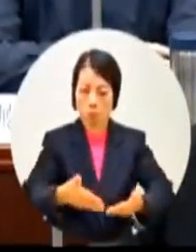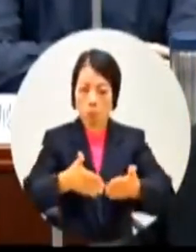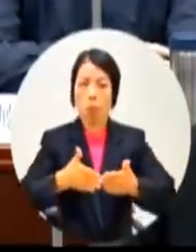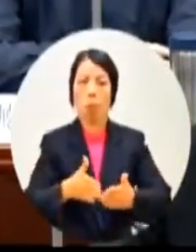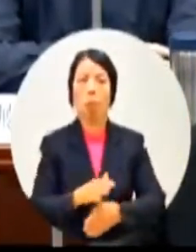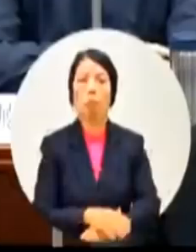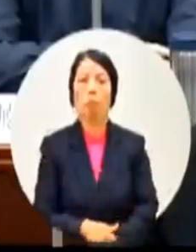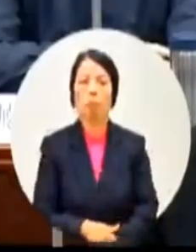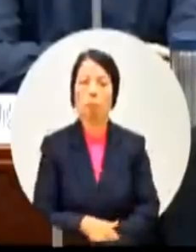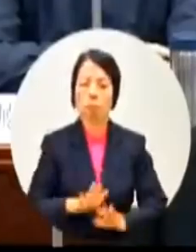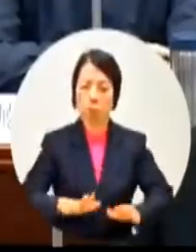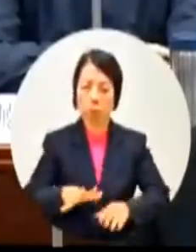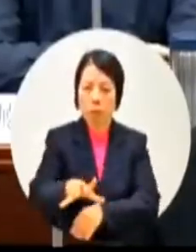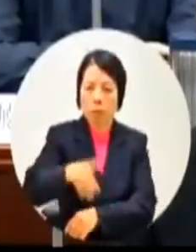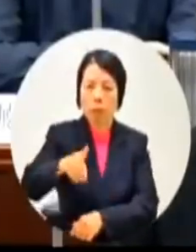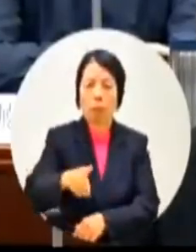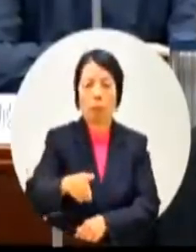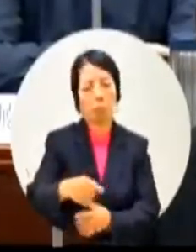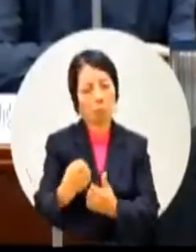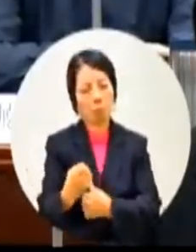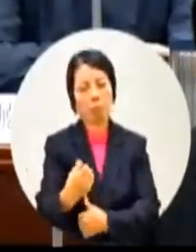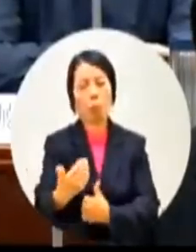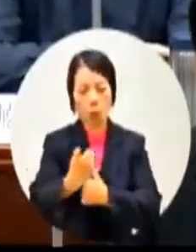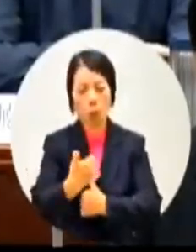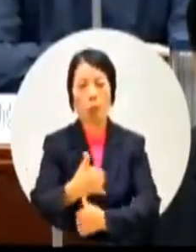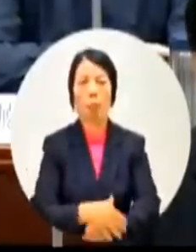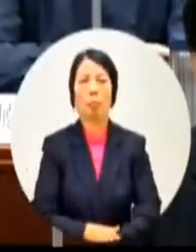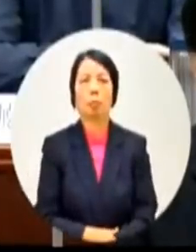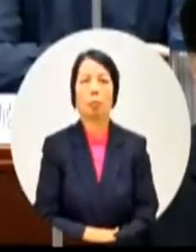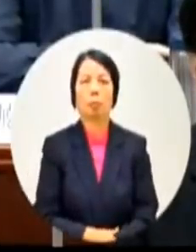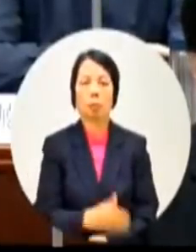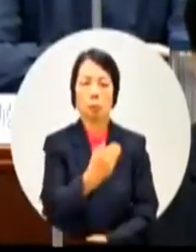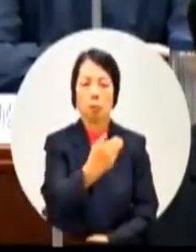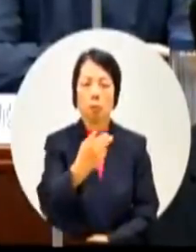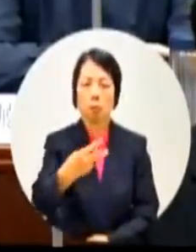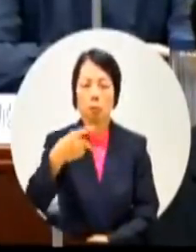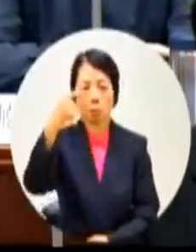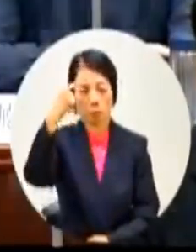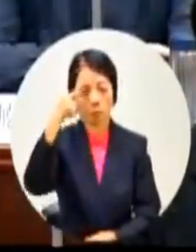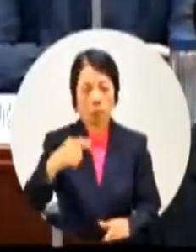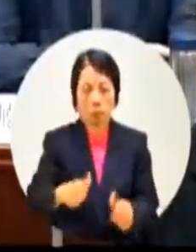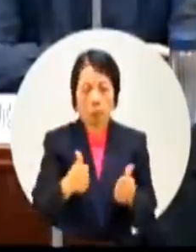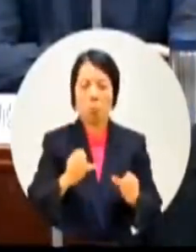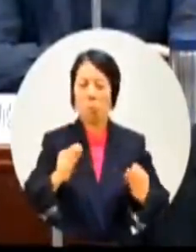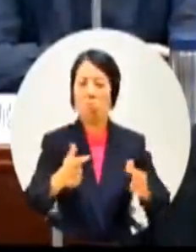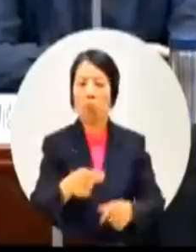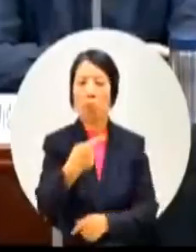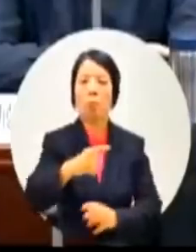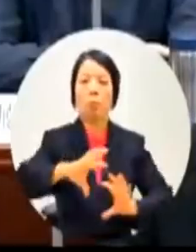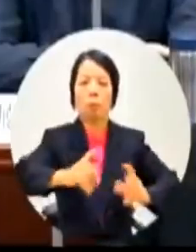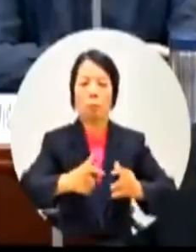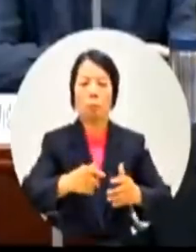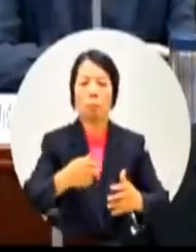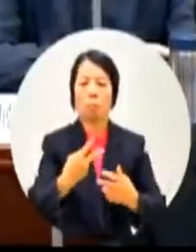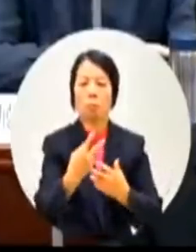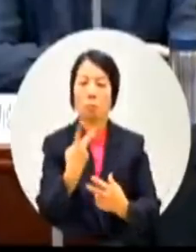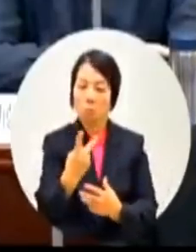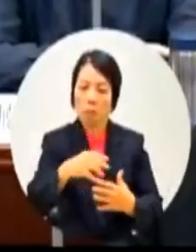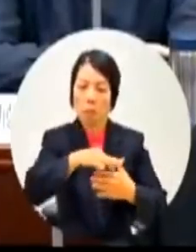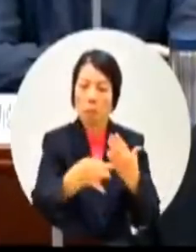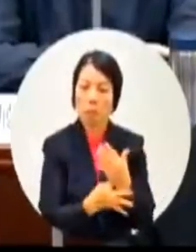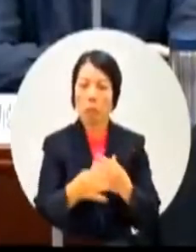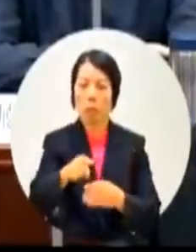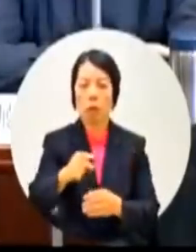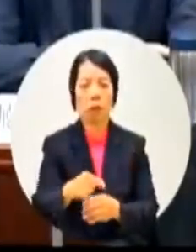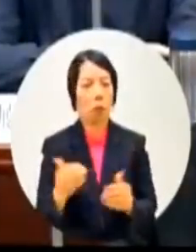来，我们承认的九二共识并不是一国两制，我们先把这个问题一定要讲清楚。那现在